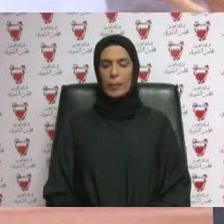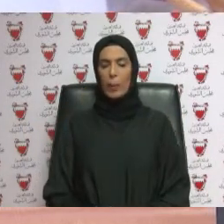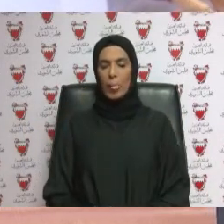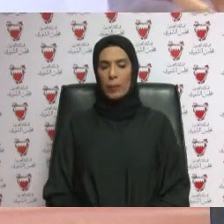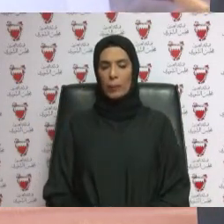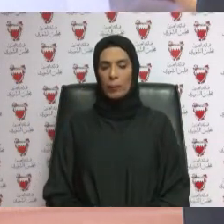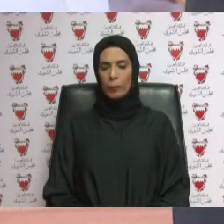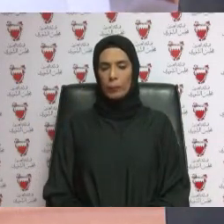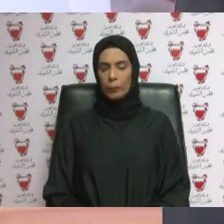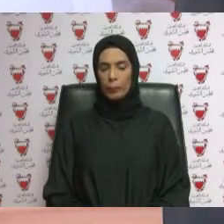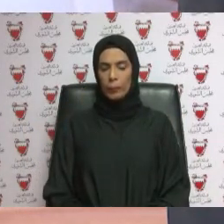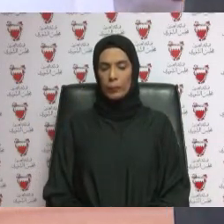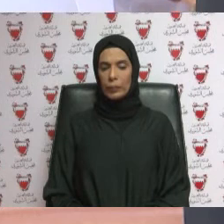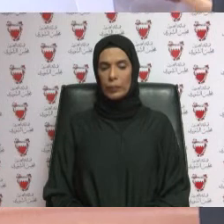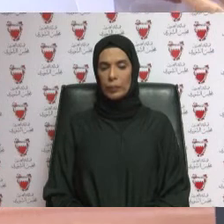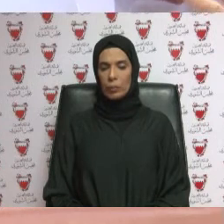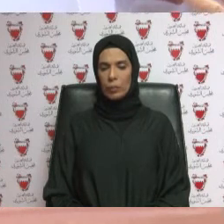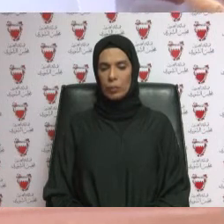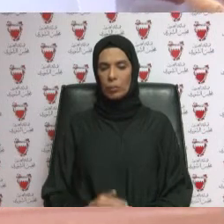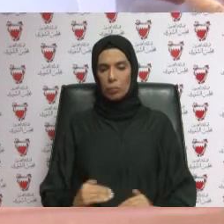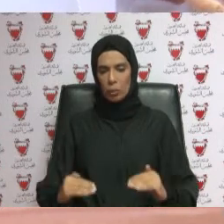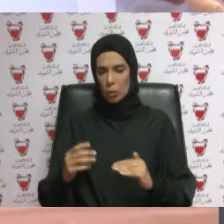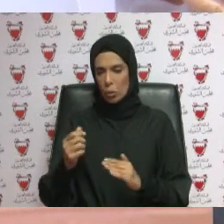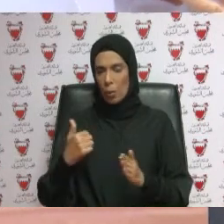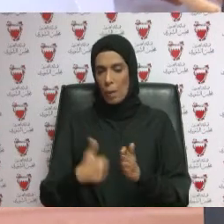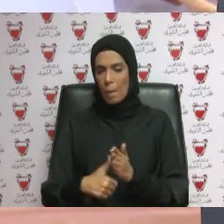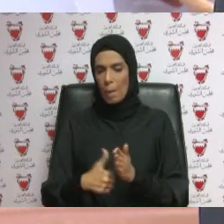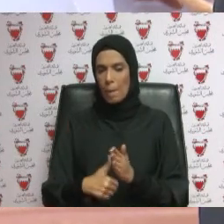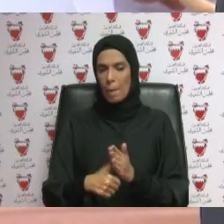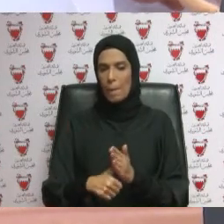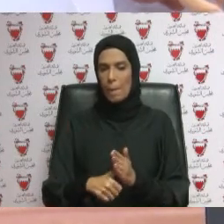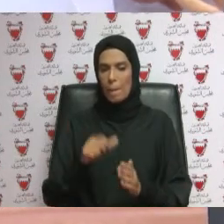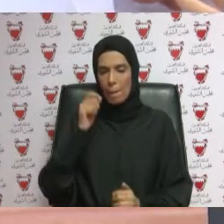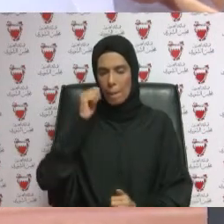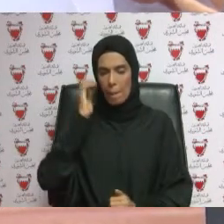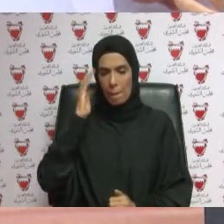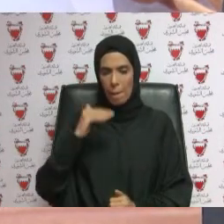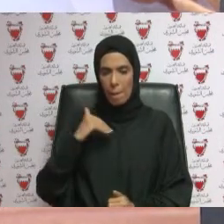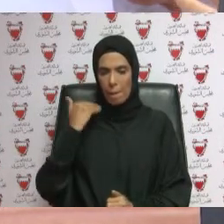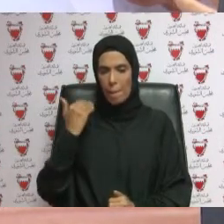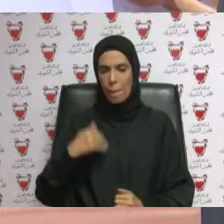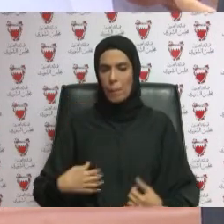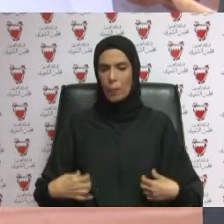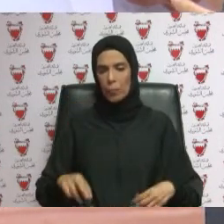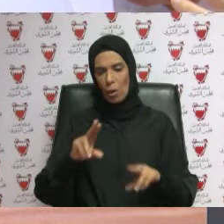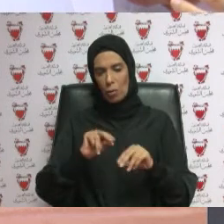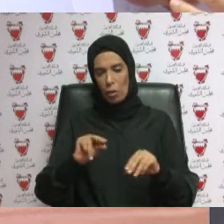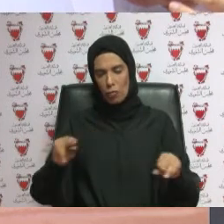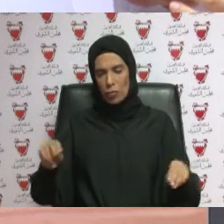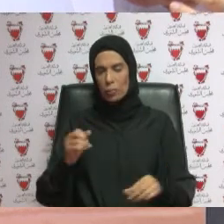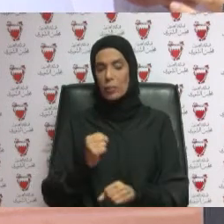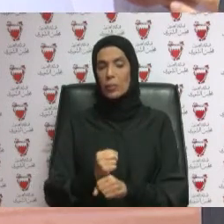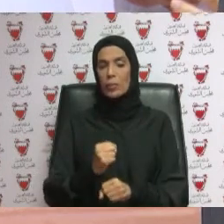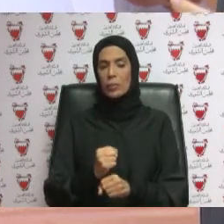ولا أدل على ذلك من تساوي الأجور بينها وبين الرجل الشاغل لنفس الوظيفة،